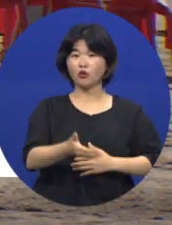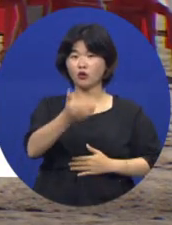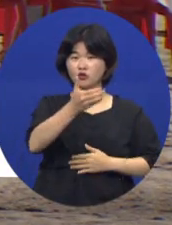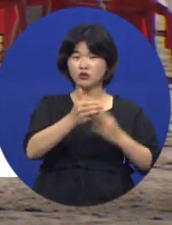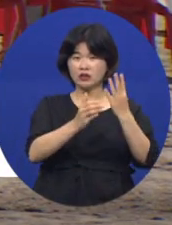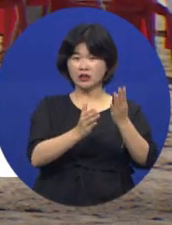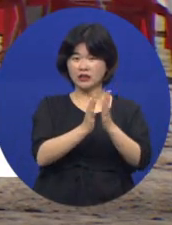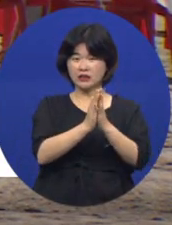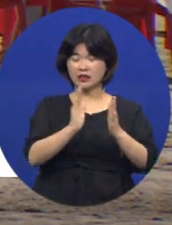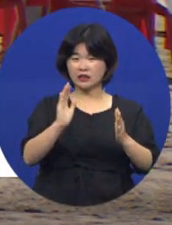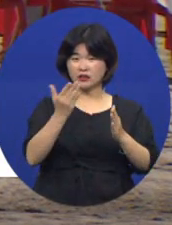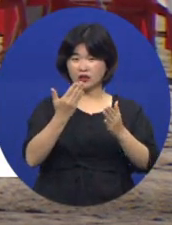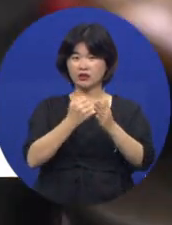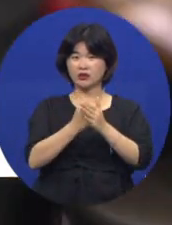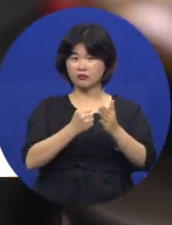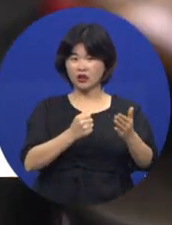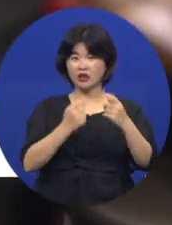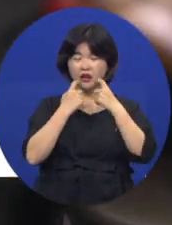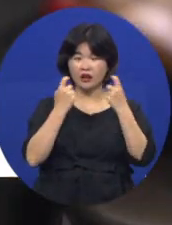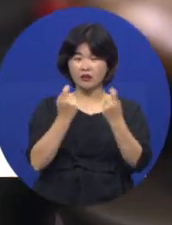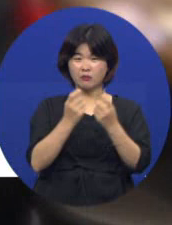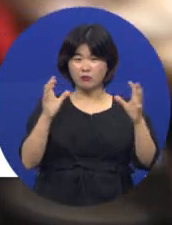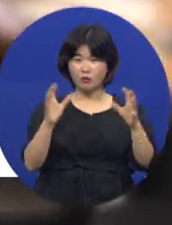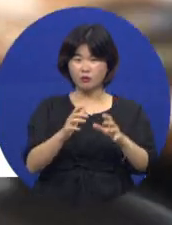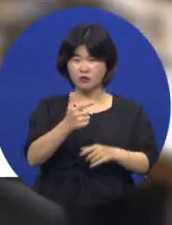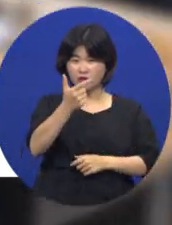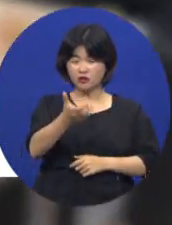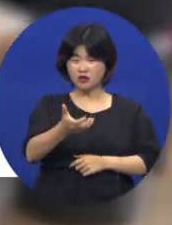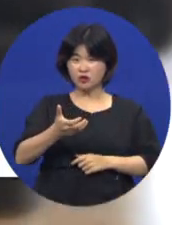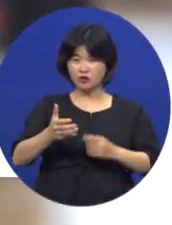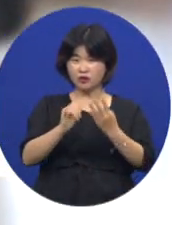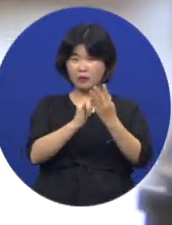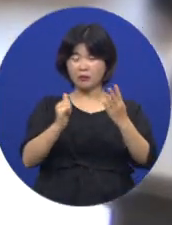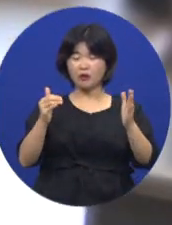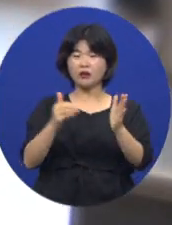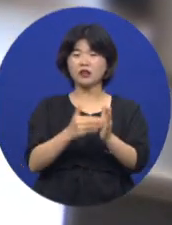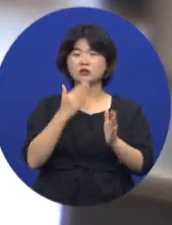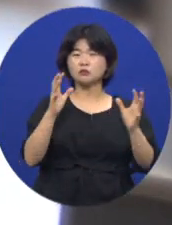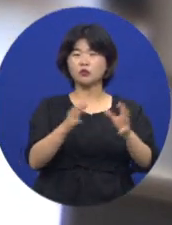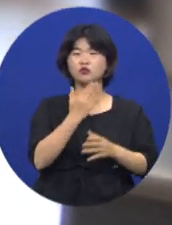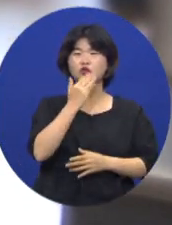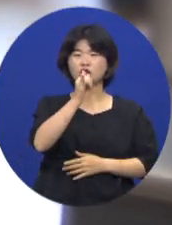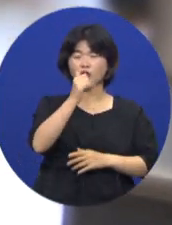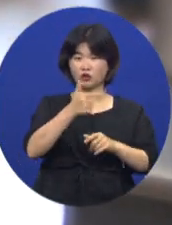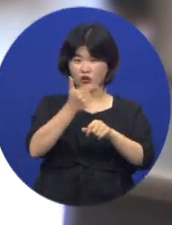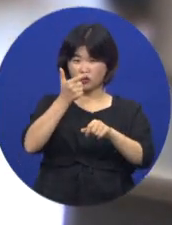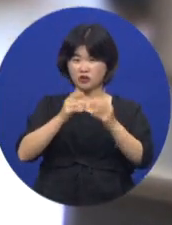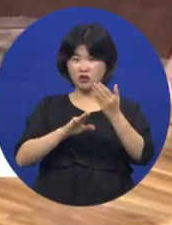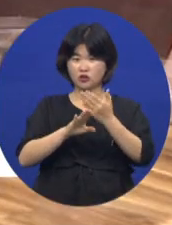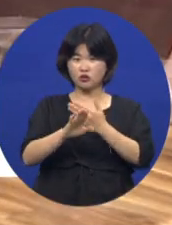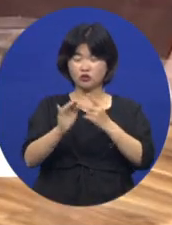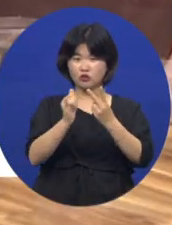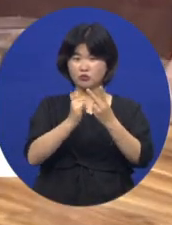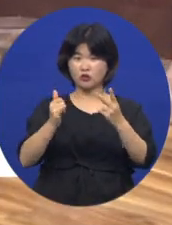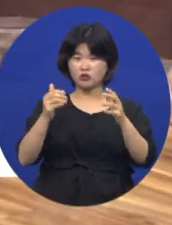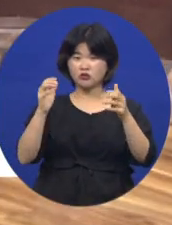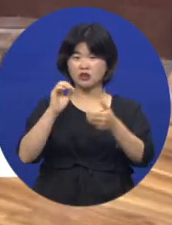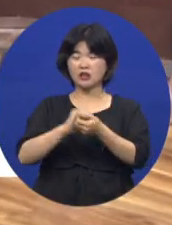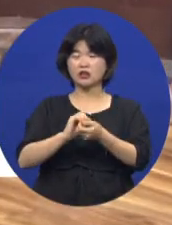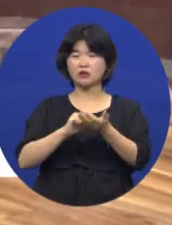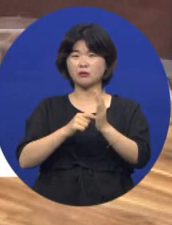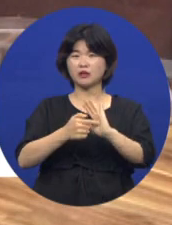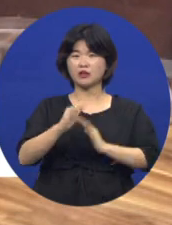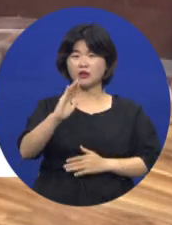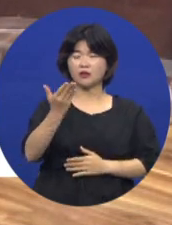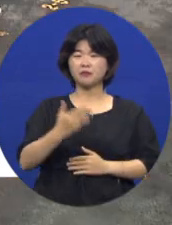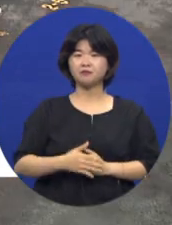4단계 시행에 따라 사적 모임은 오후 6시 이전까지 는 4명 오후 6시 이후는 2명 으로 제한한다 고